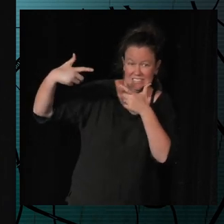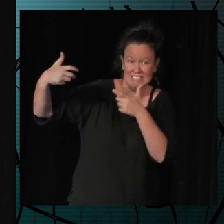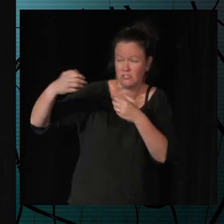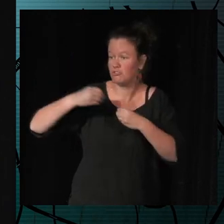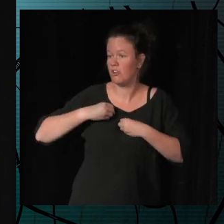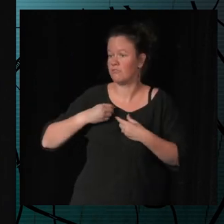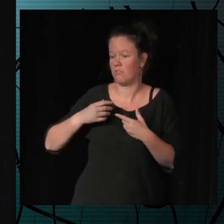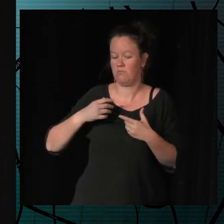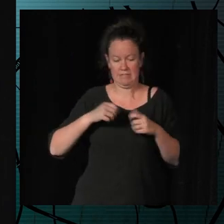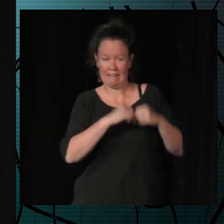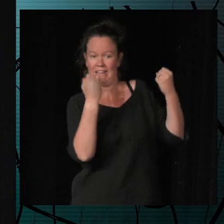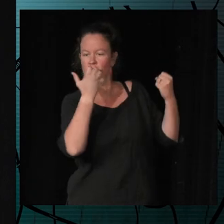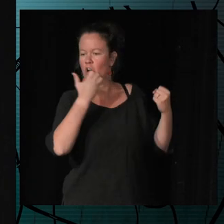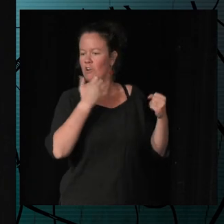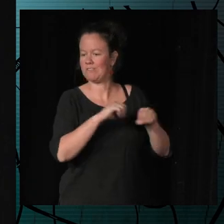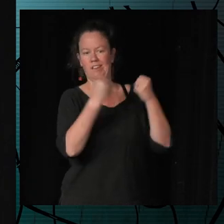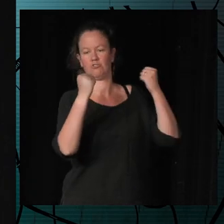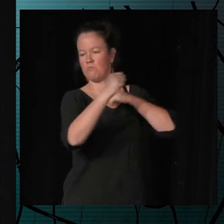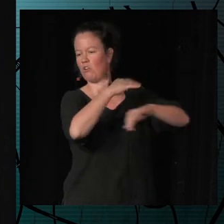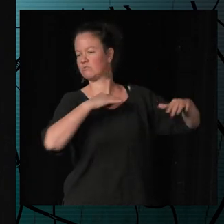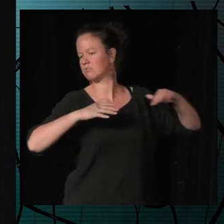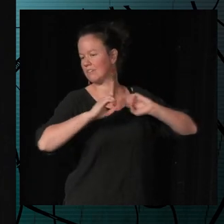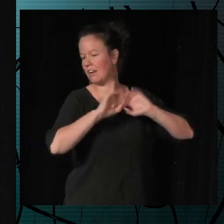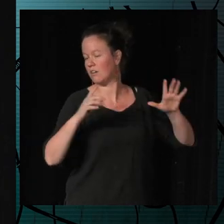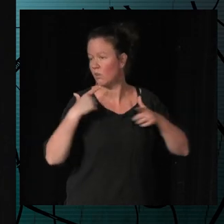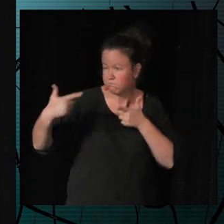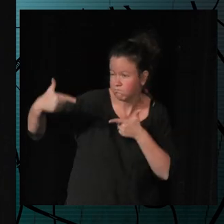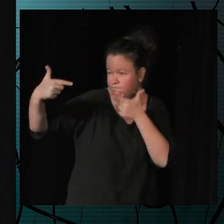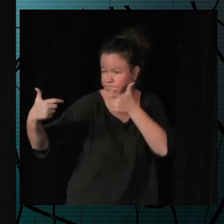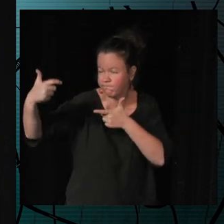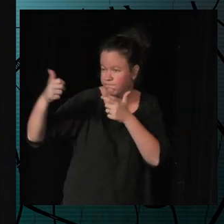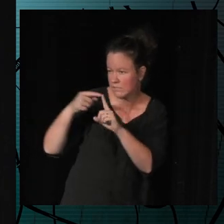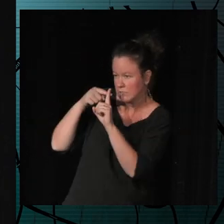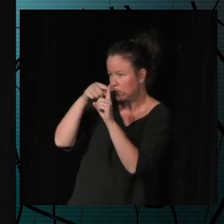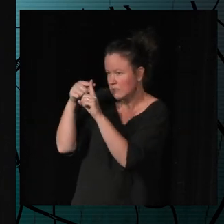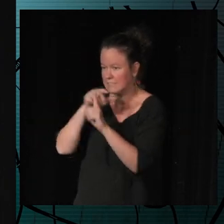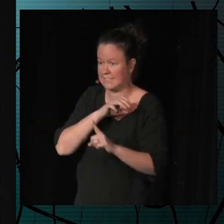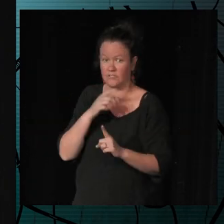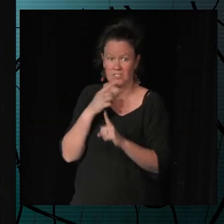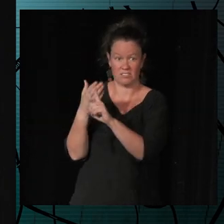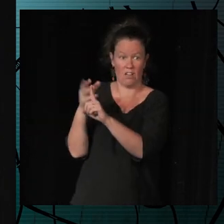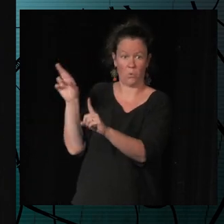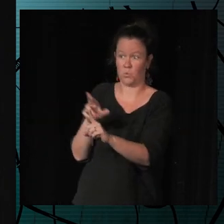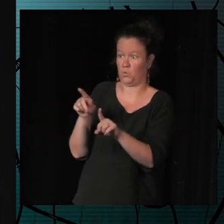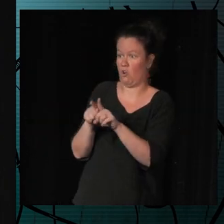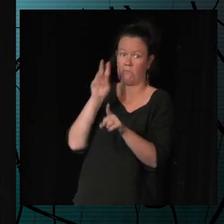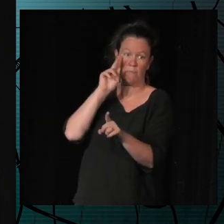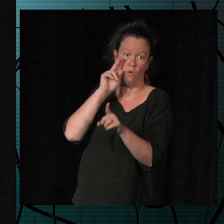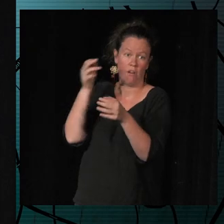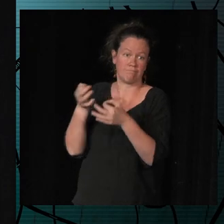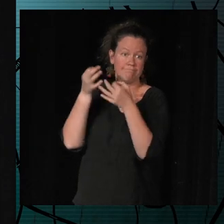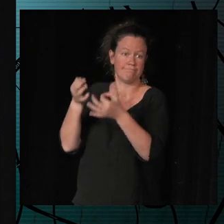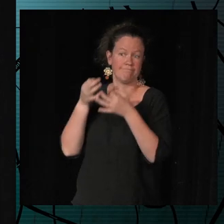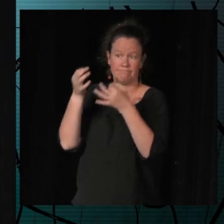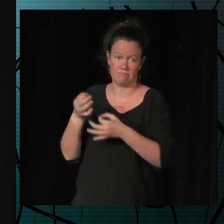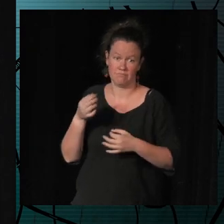mécaniques et puis ça nous rappelle en général ce genre de de passage don dont vous parliez effectivement on revient sur des mécaniques récurrentes on va refaire refaire